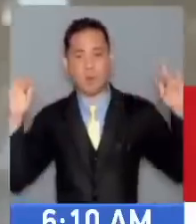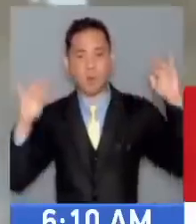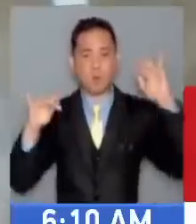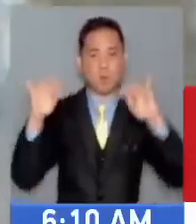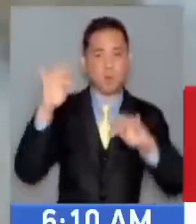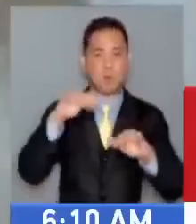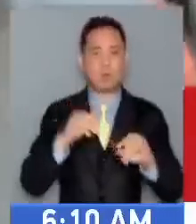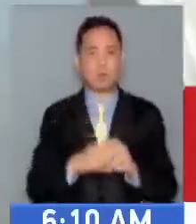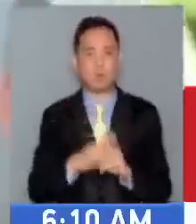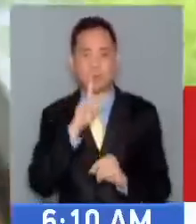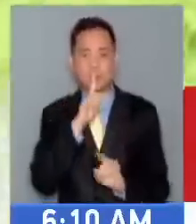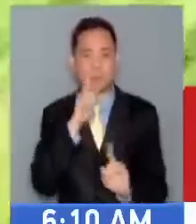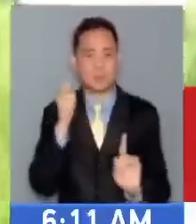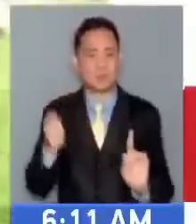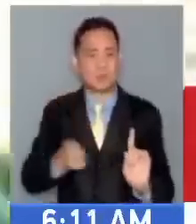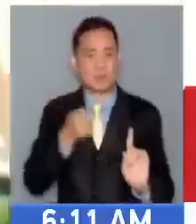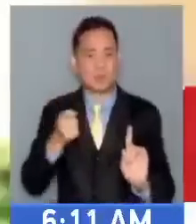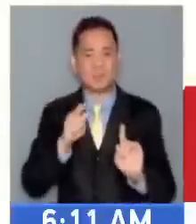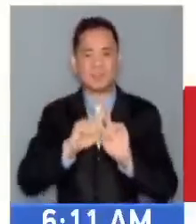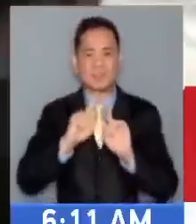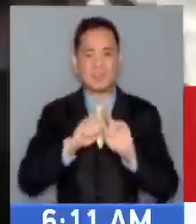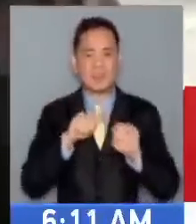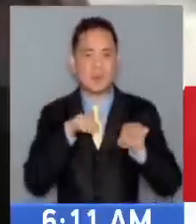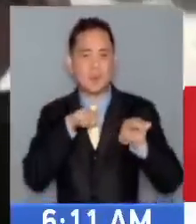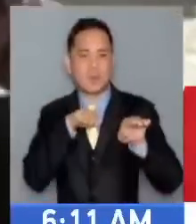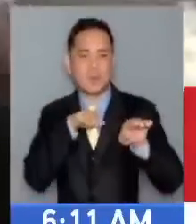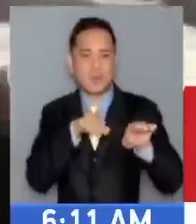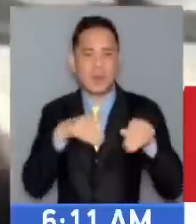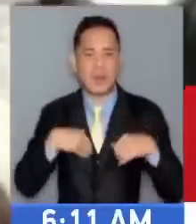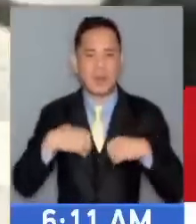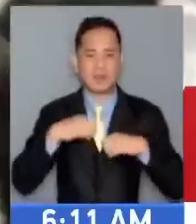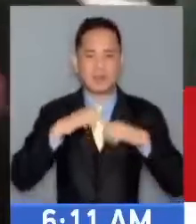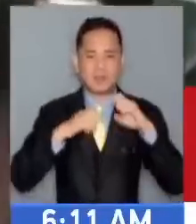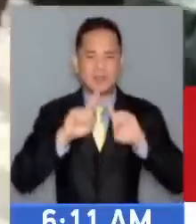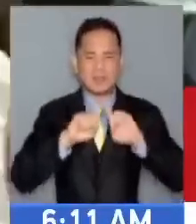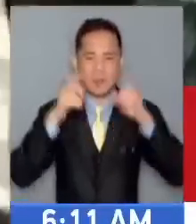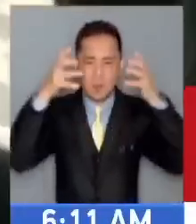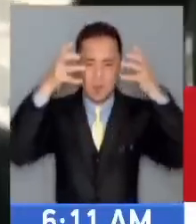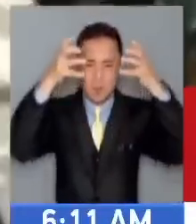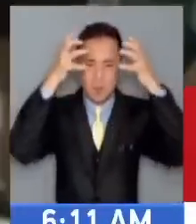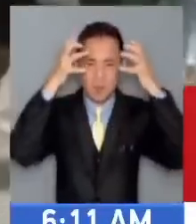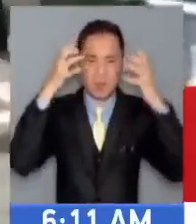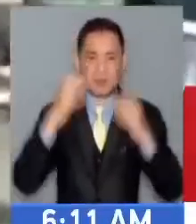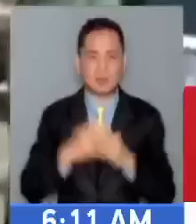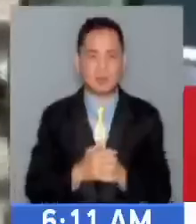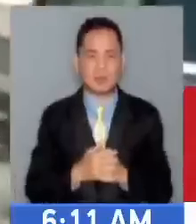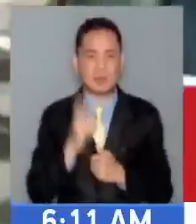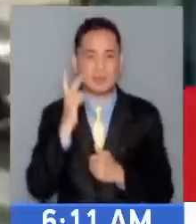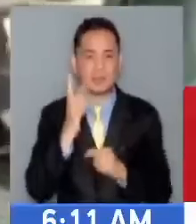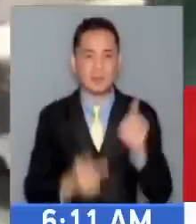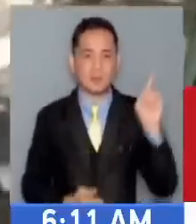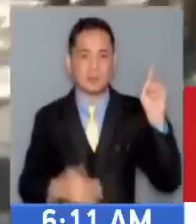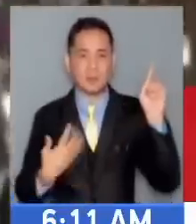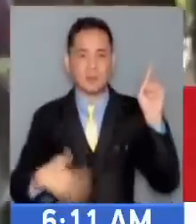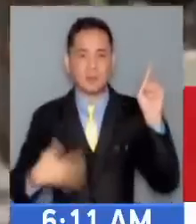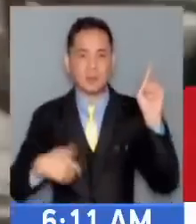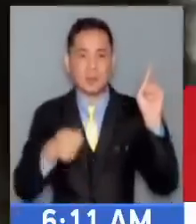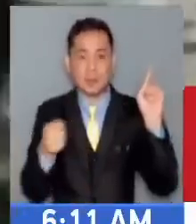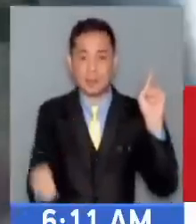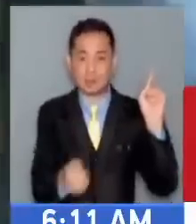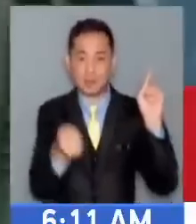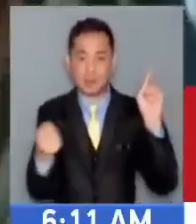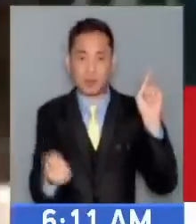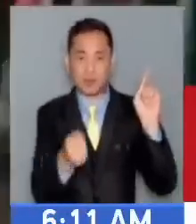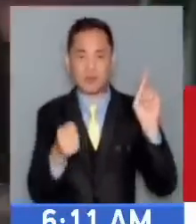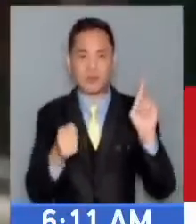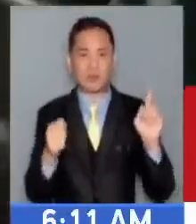na kumpleto ang outfit na helmet at pala. Ingat na ingat naman sa COVID-19 ang lechon na ito na naka full gear na PPE